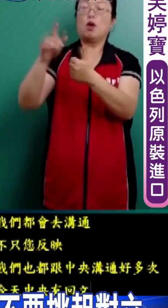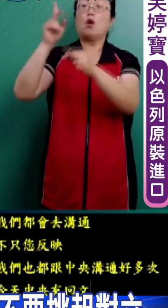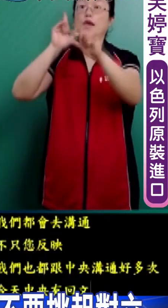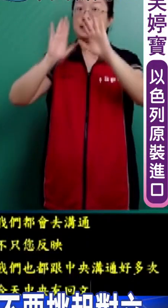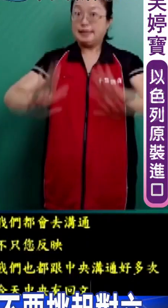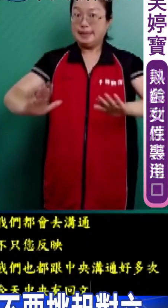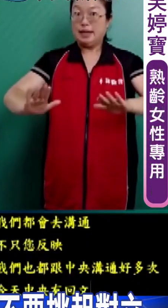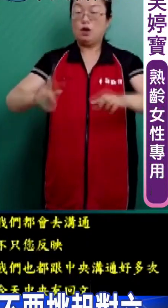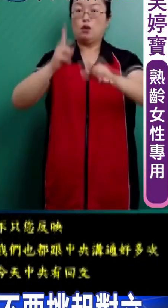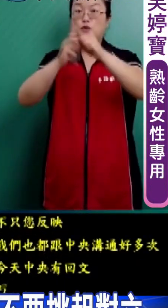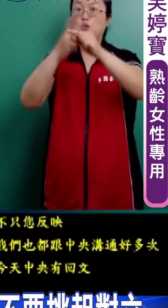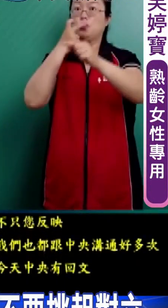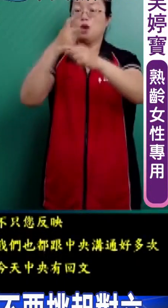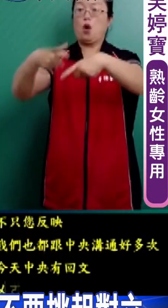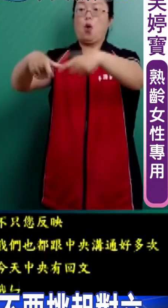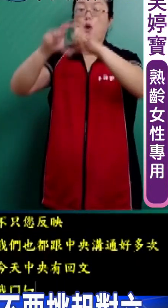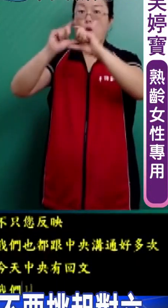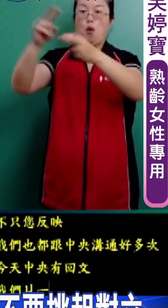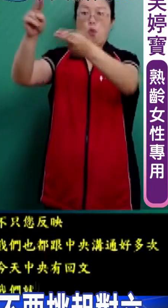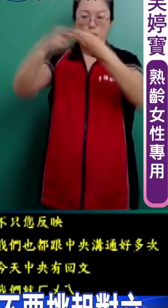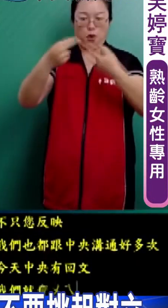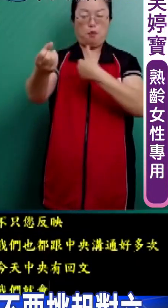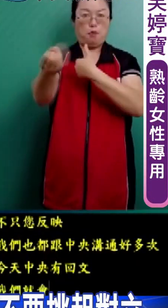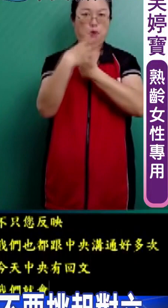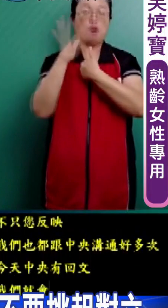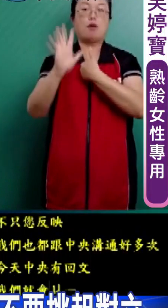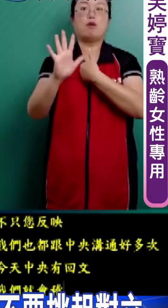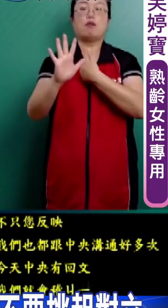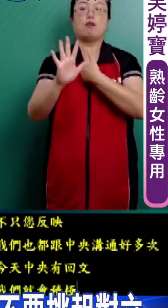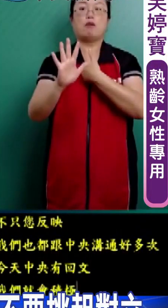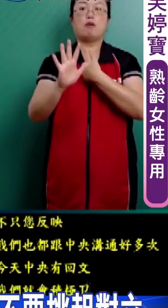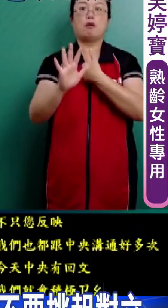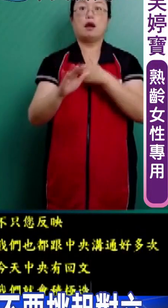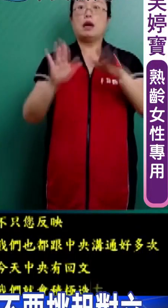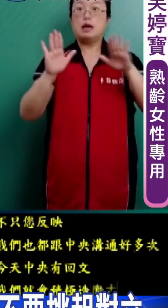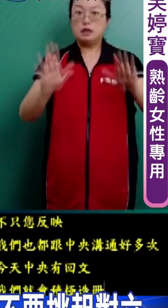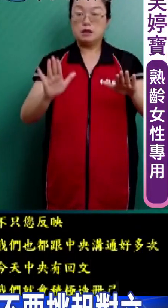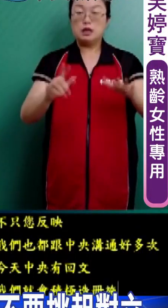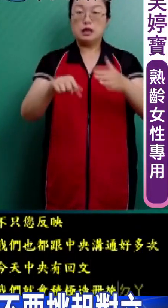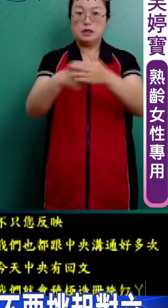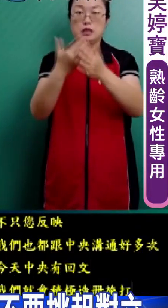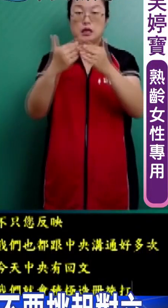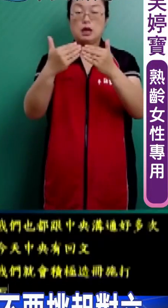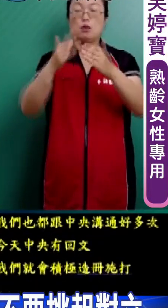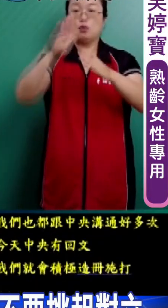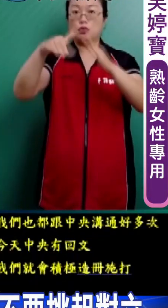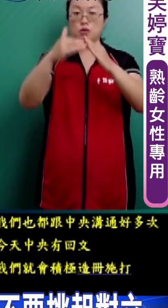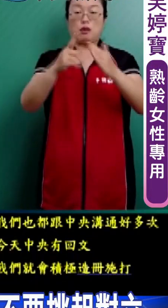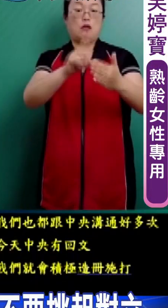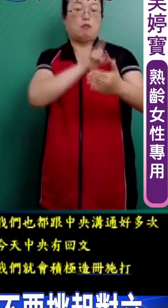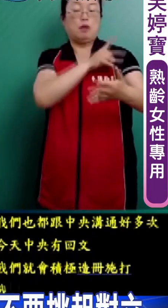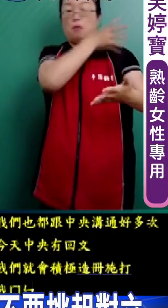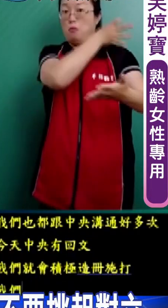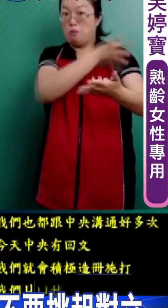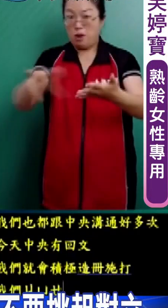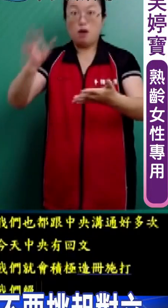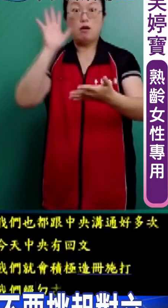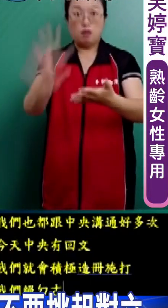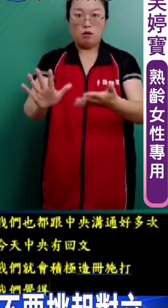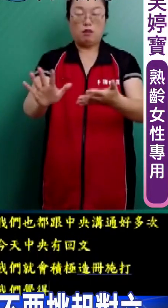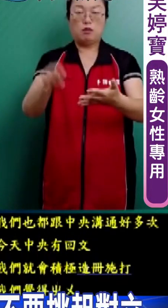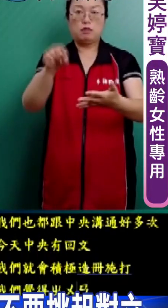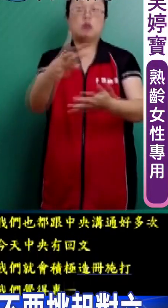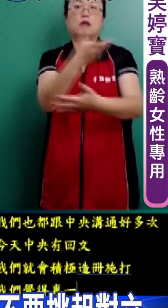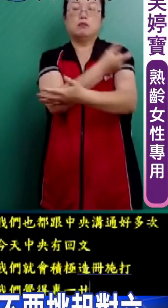说我们就会这个积极的照册来施打。那我们觉得专业